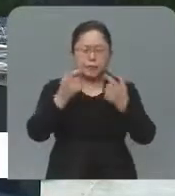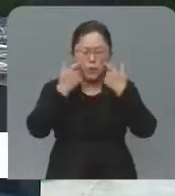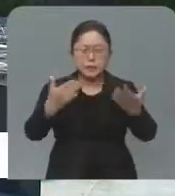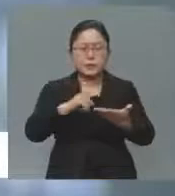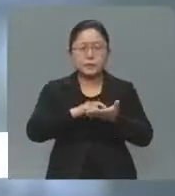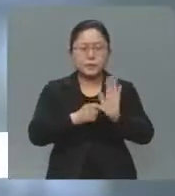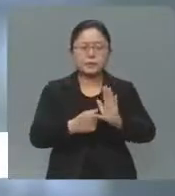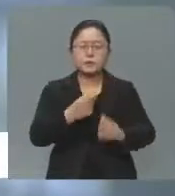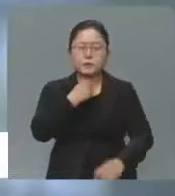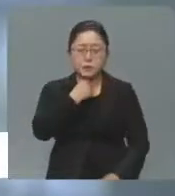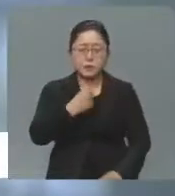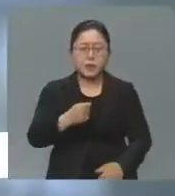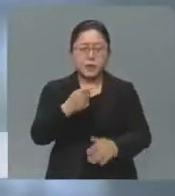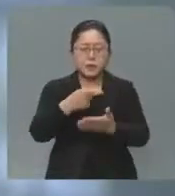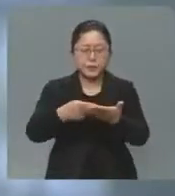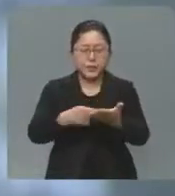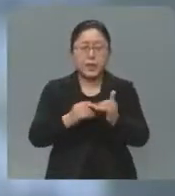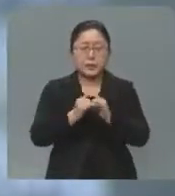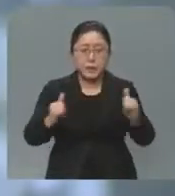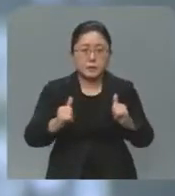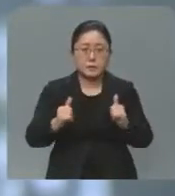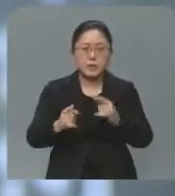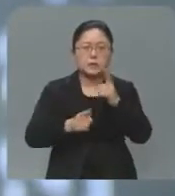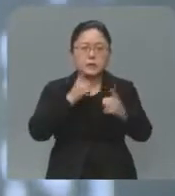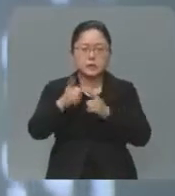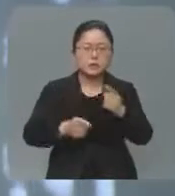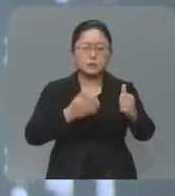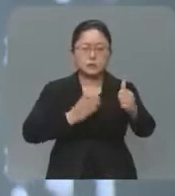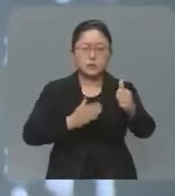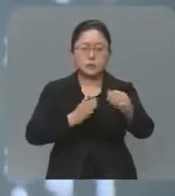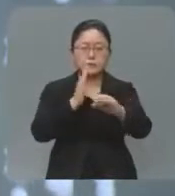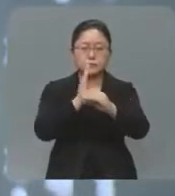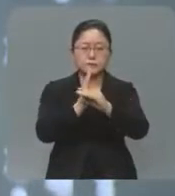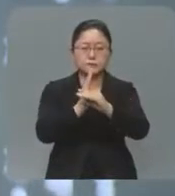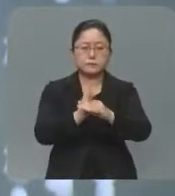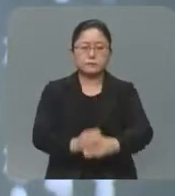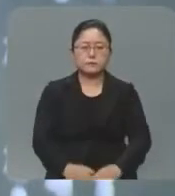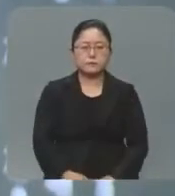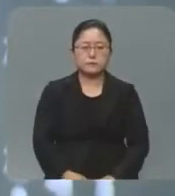밝혀지길 바라며 피해자들의 신청을 독려하고 있습니다. KBS 뉴스 김광진입니다.